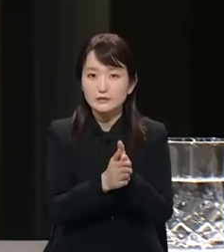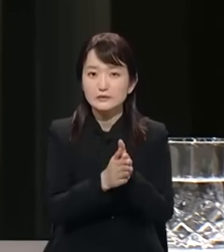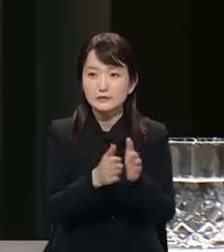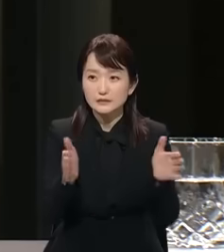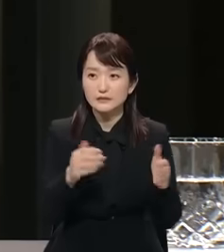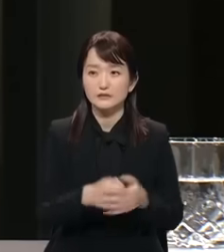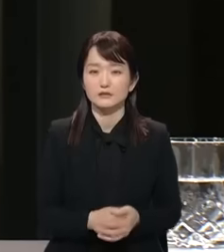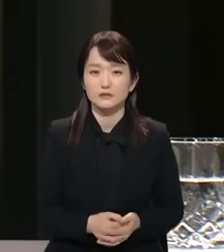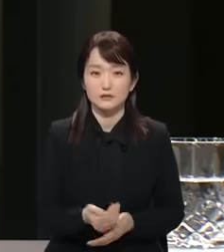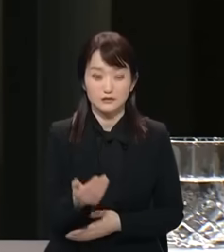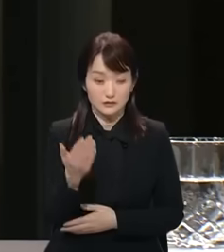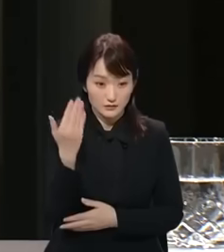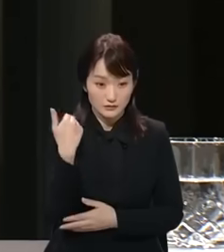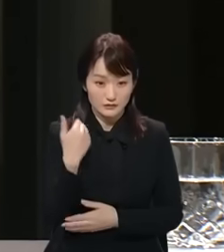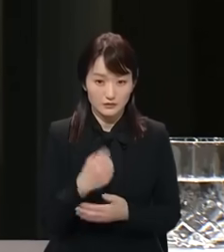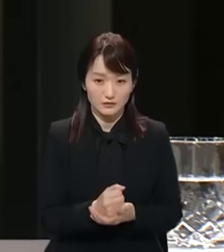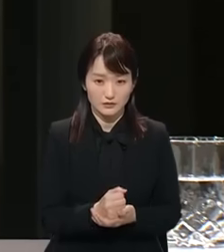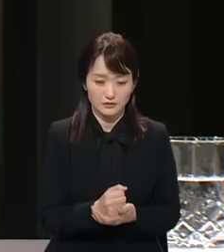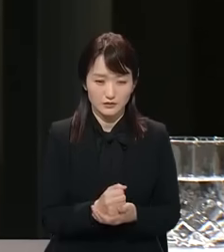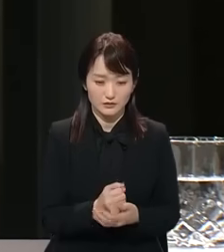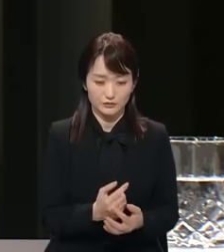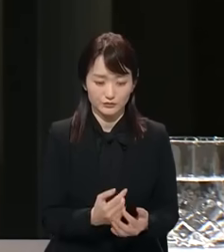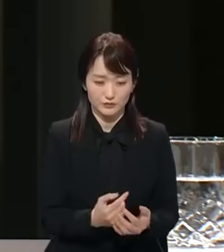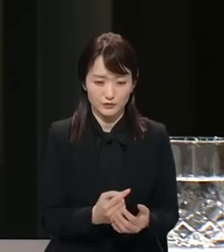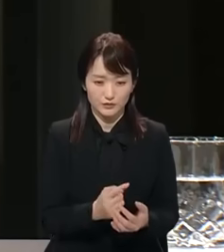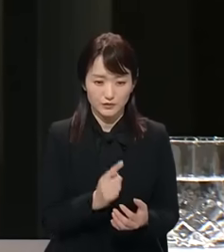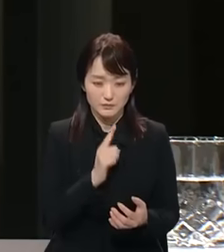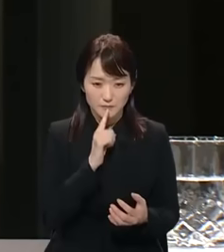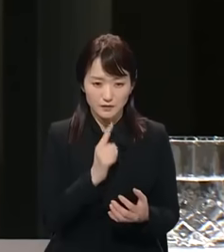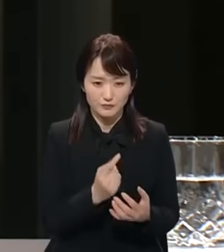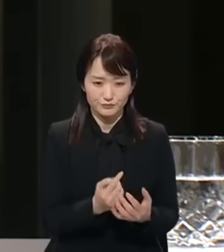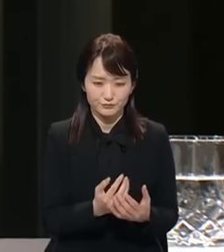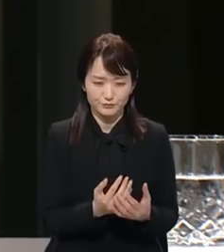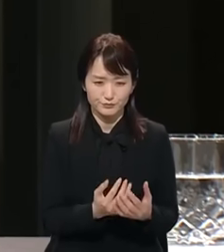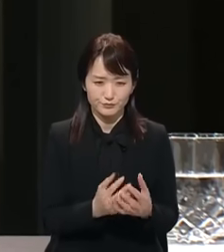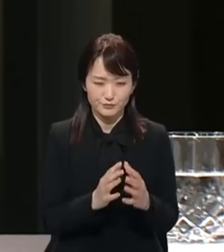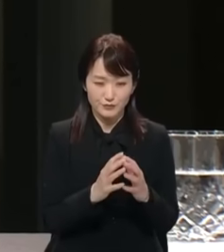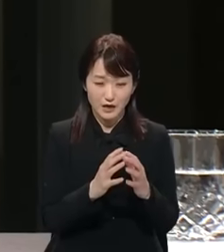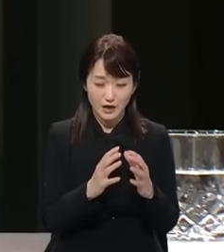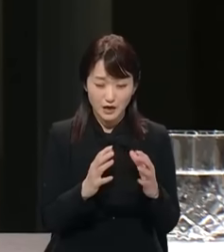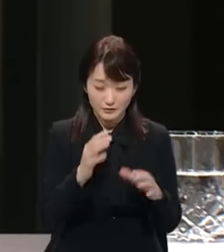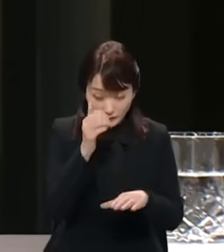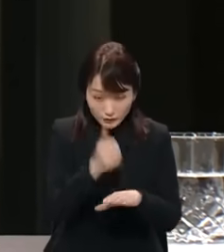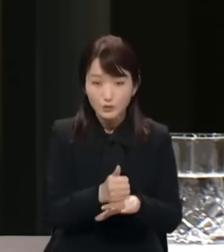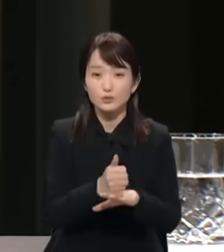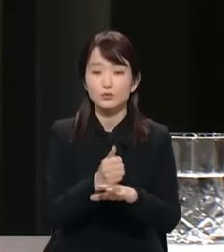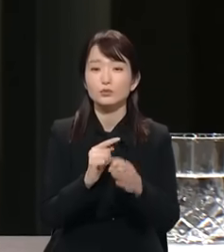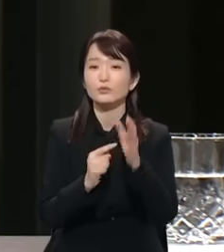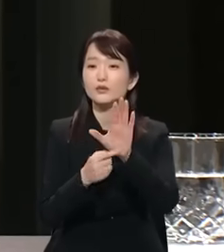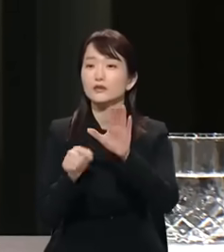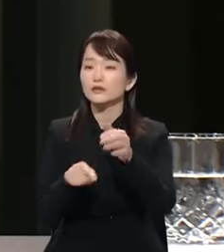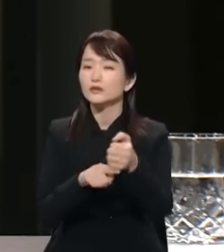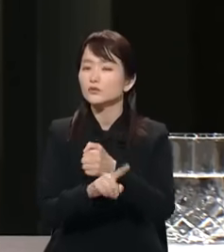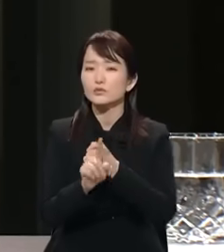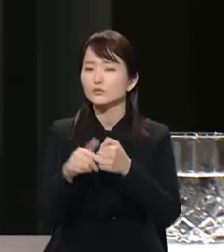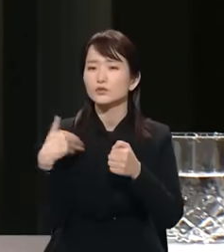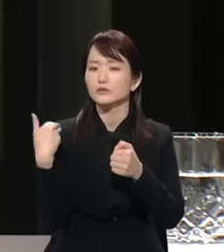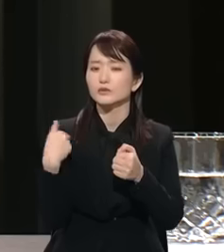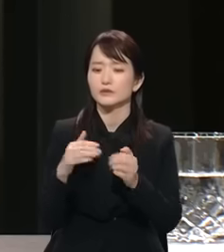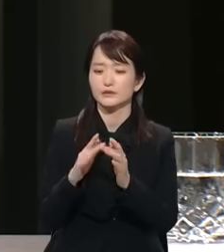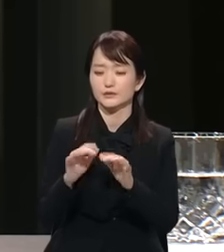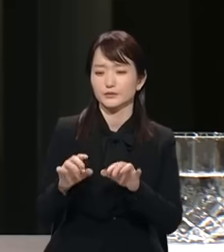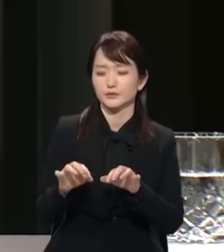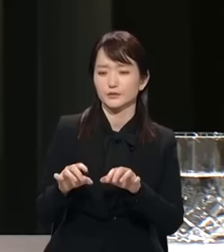그동안 부글부글 하다가 밖으로 다 이렇게 나오는 거 같아요 자 그런 맥락인 건지는 모르겠습니다만 한 온라인